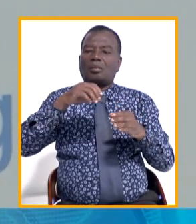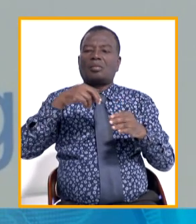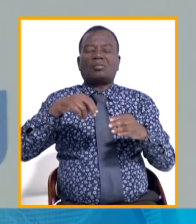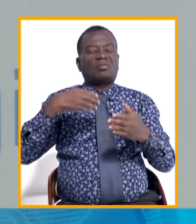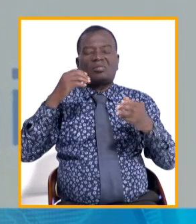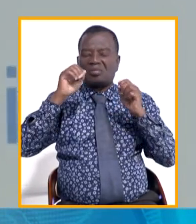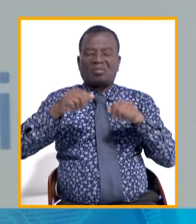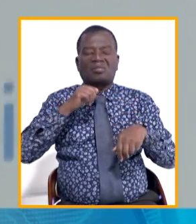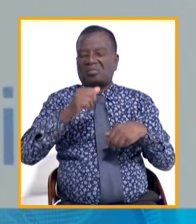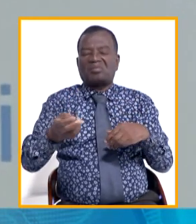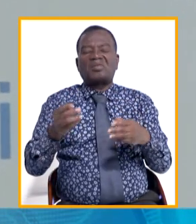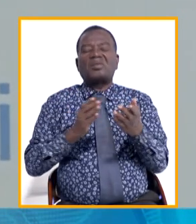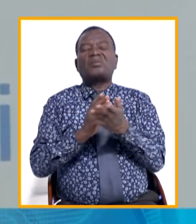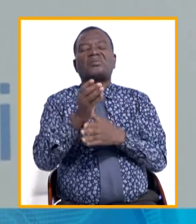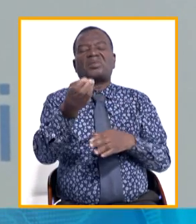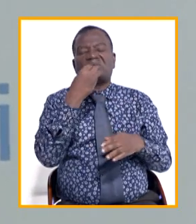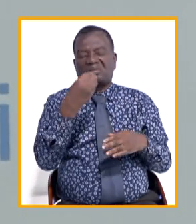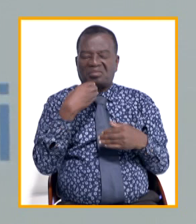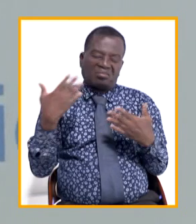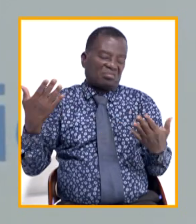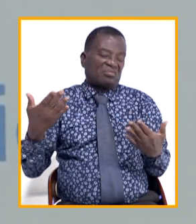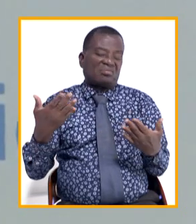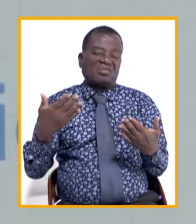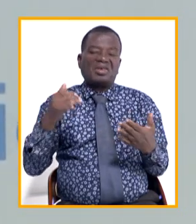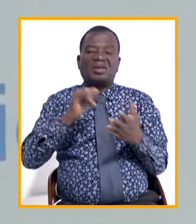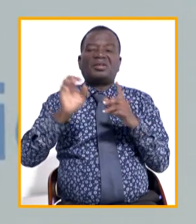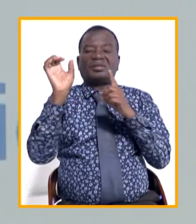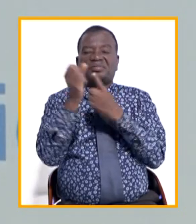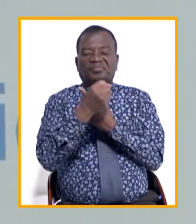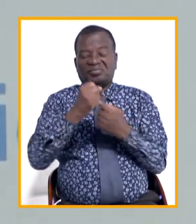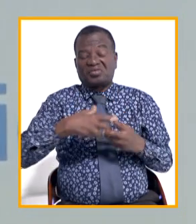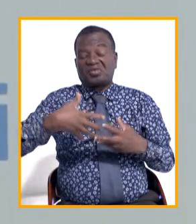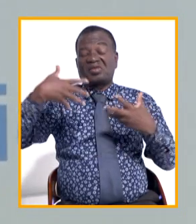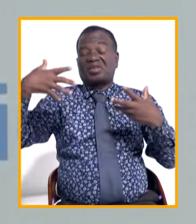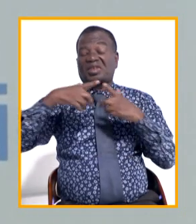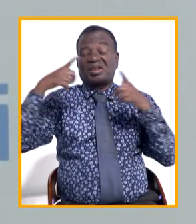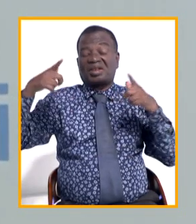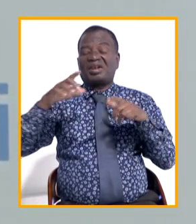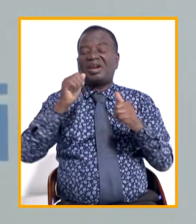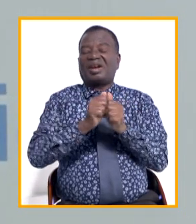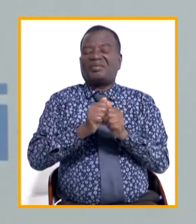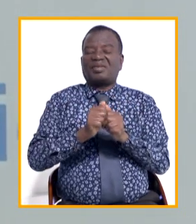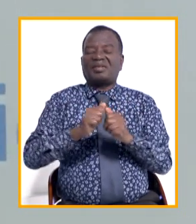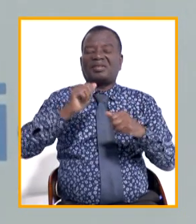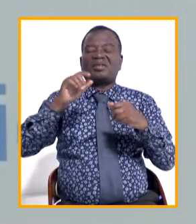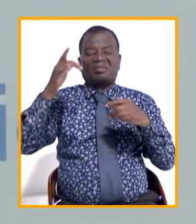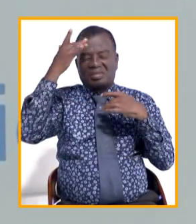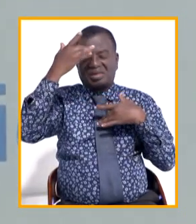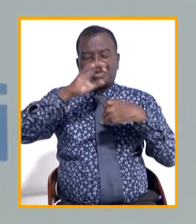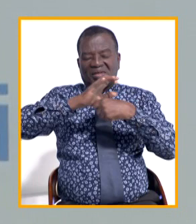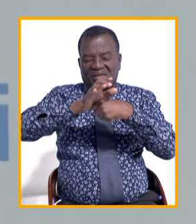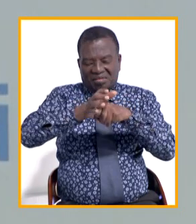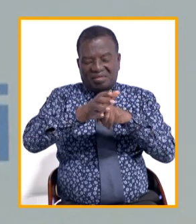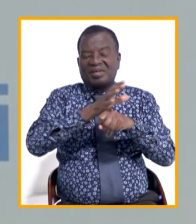satisfaire leurs besoins alimentaires et nutritionnels journaliers. Cette situation s'est aggravée avec la pandémie du Covid-19 et